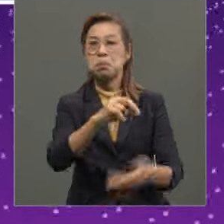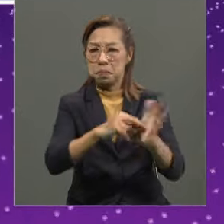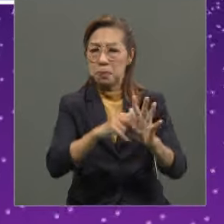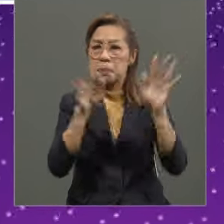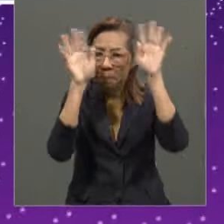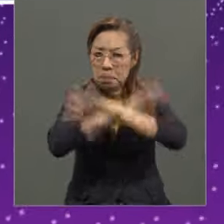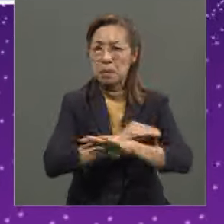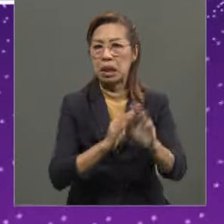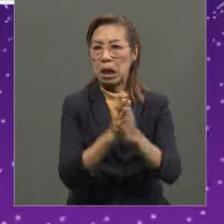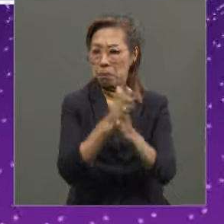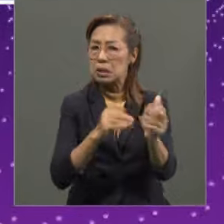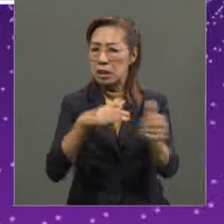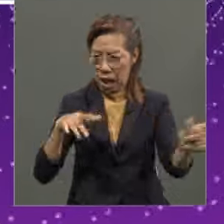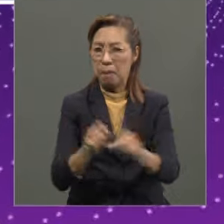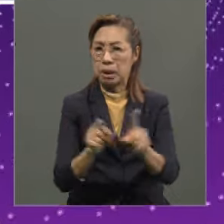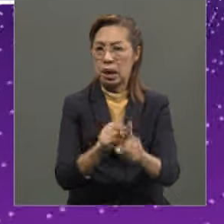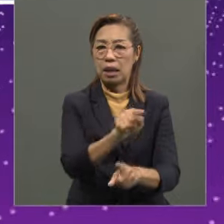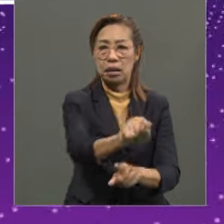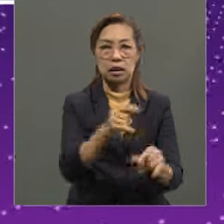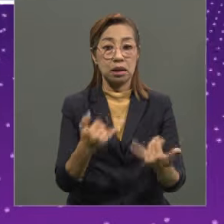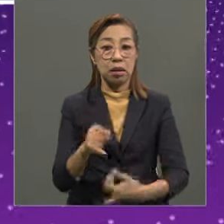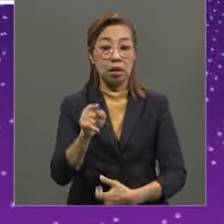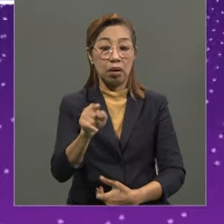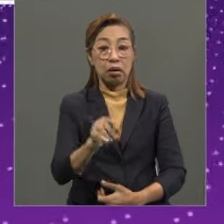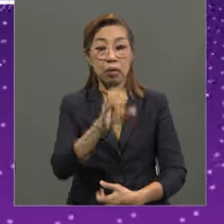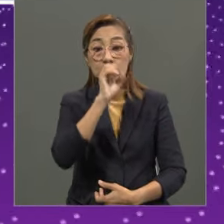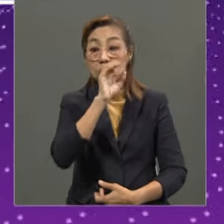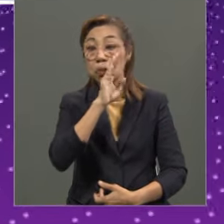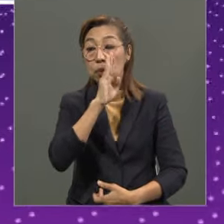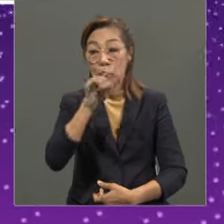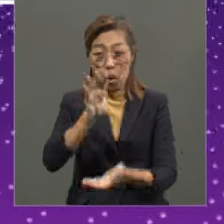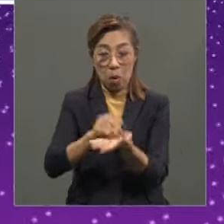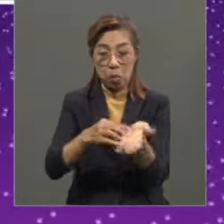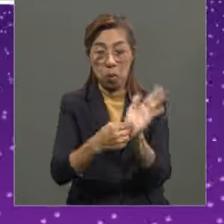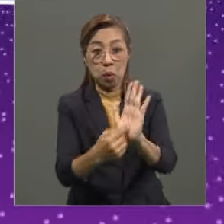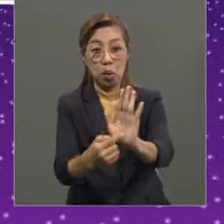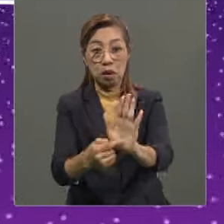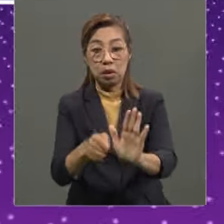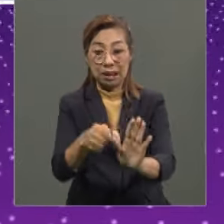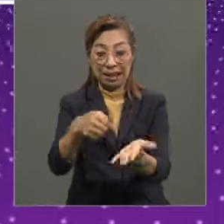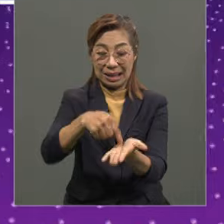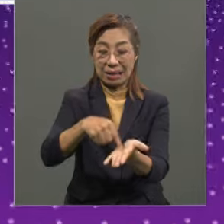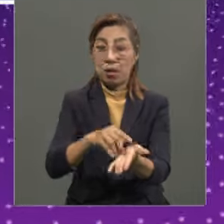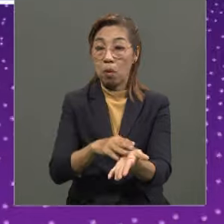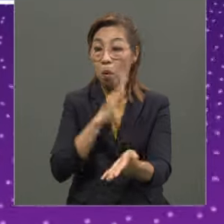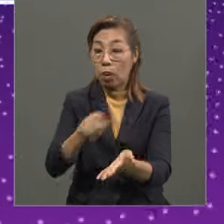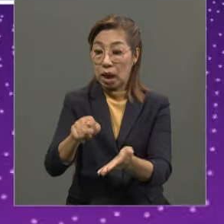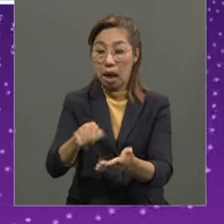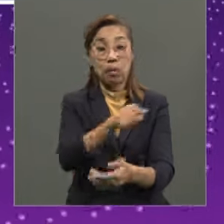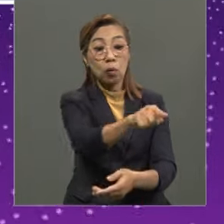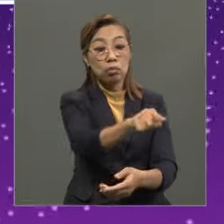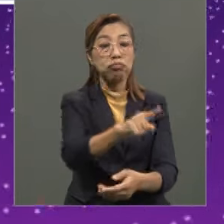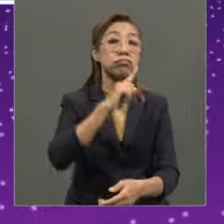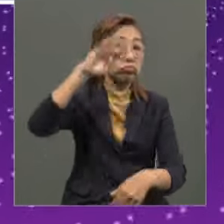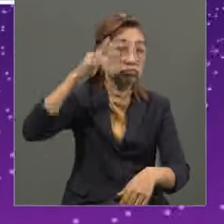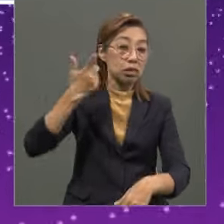ายแชร์ลูกโซ่พร้อมบอกเลยนะว่าหากออกมาเปิดโปงที่พูดไปเนี่ยไม่เป็นความจริงนะก็ให้ฟ้องกลับได้